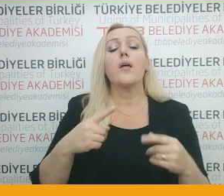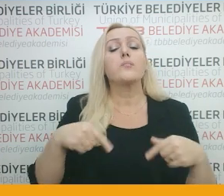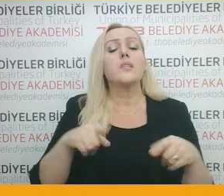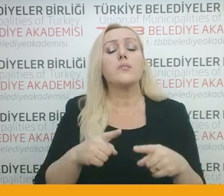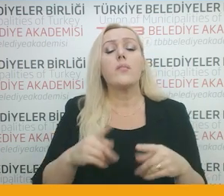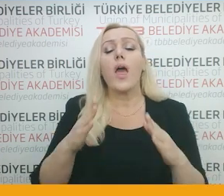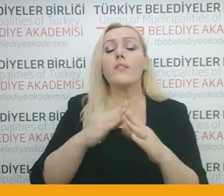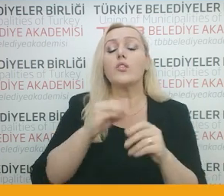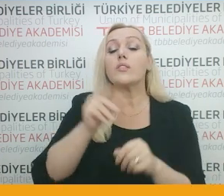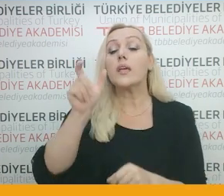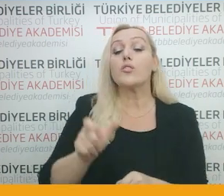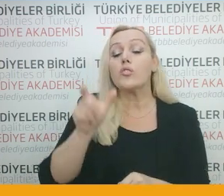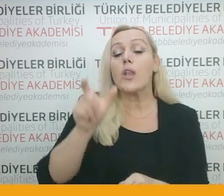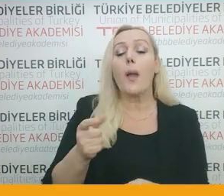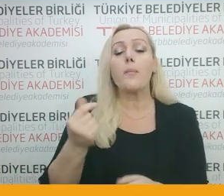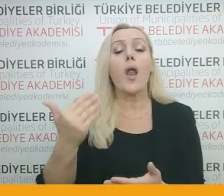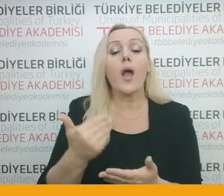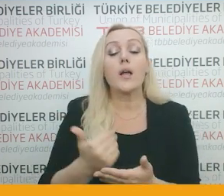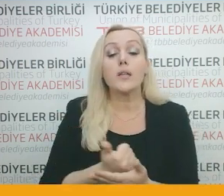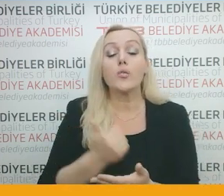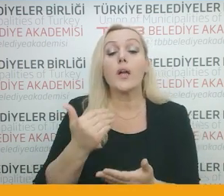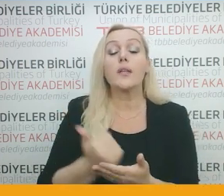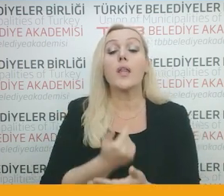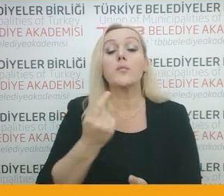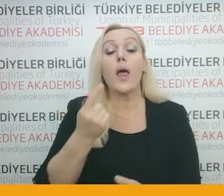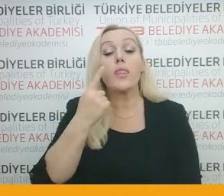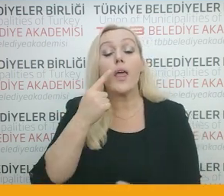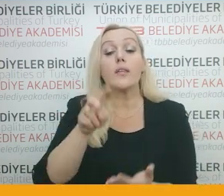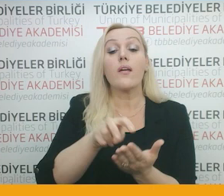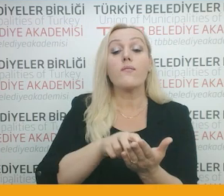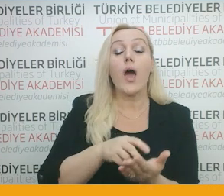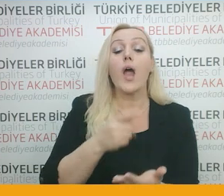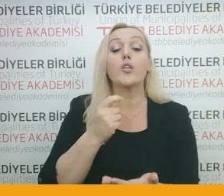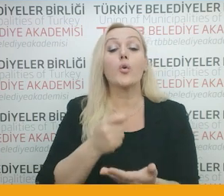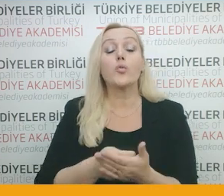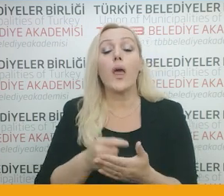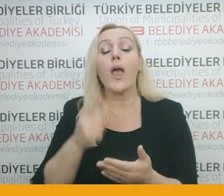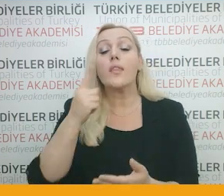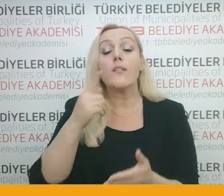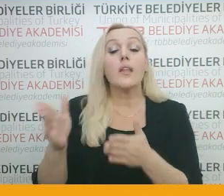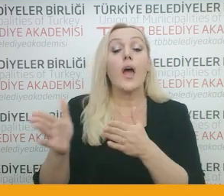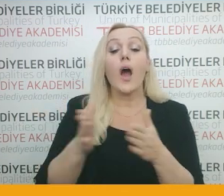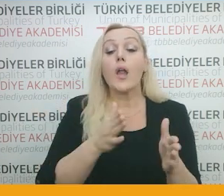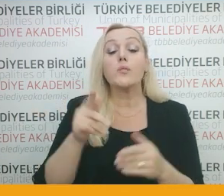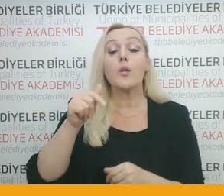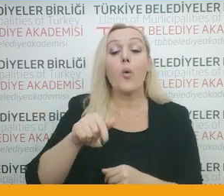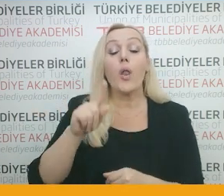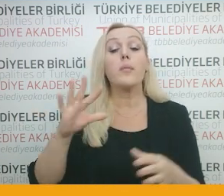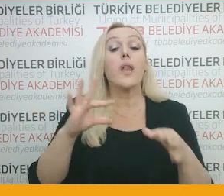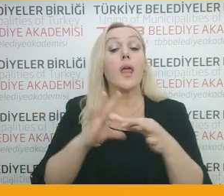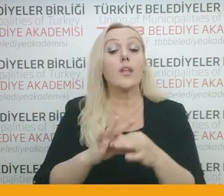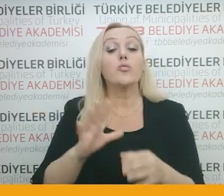olarak ne yapıyoruz? Gelir elde ediyoruz. Elde ettiğimiz bu gelirlerden devlete vergi veriyoruz. Devletle aramızda böyle bir ilişki